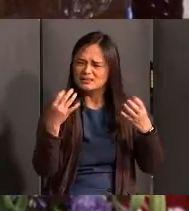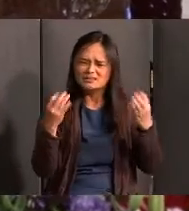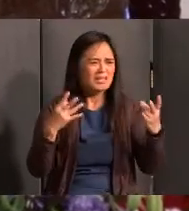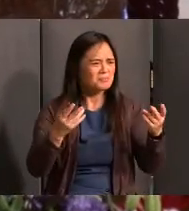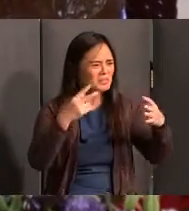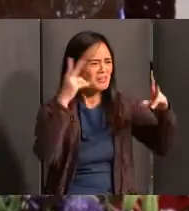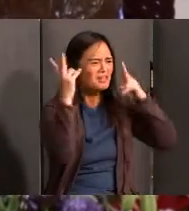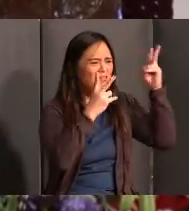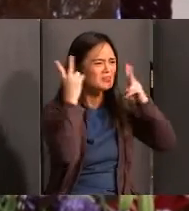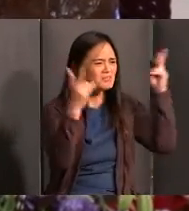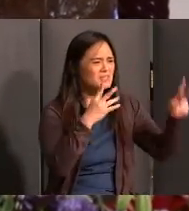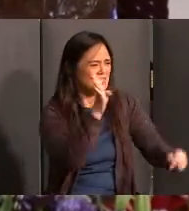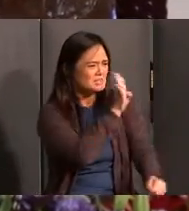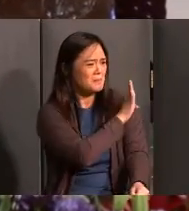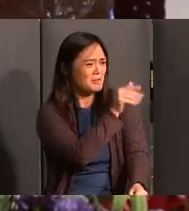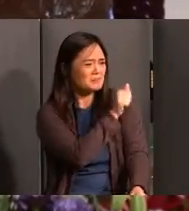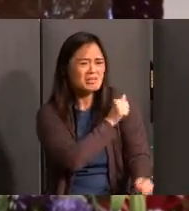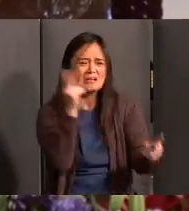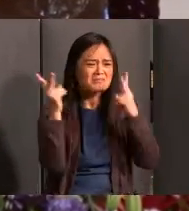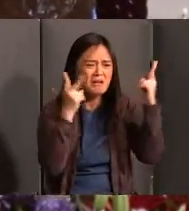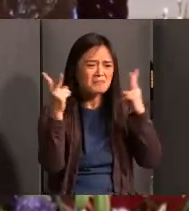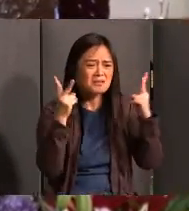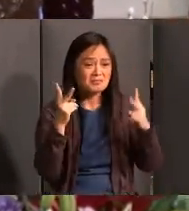hindi naman taga 6th District yung mga yan.